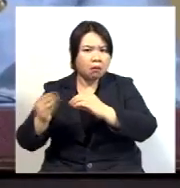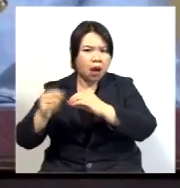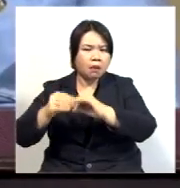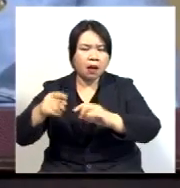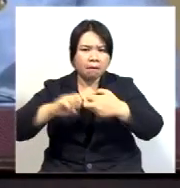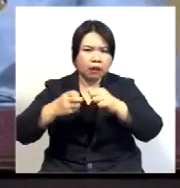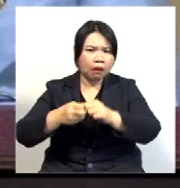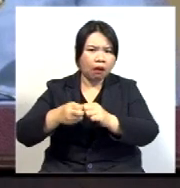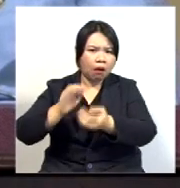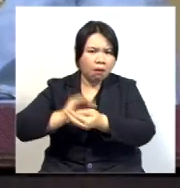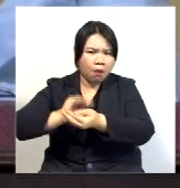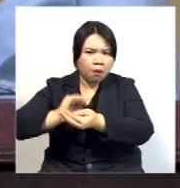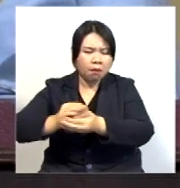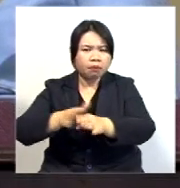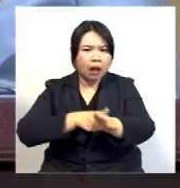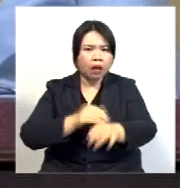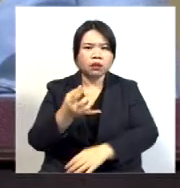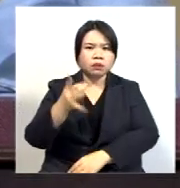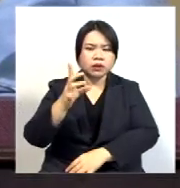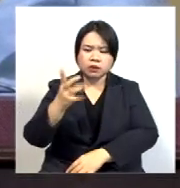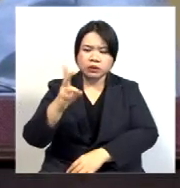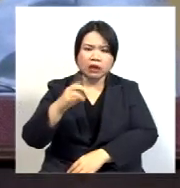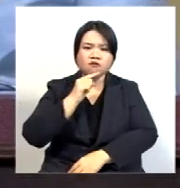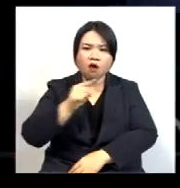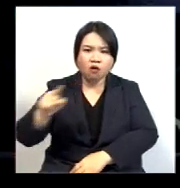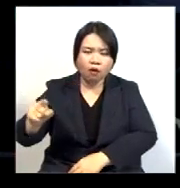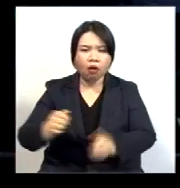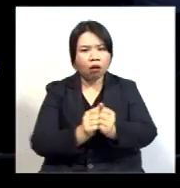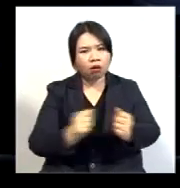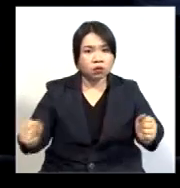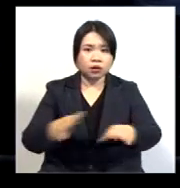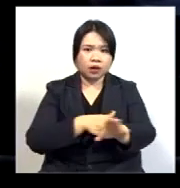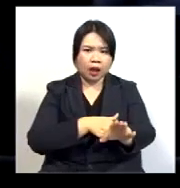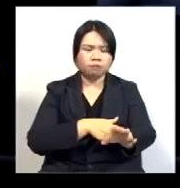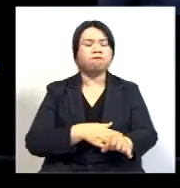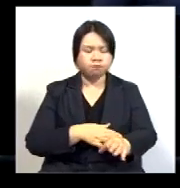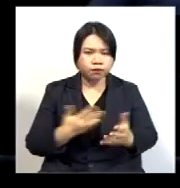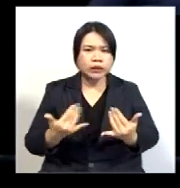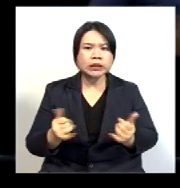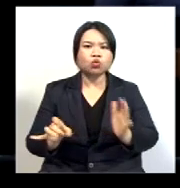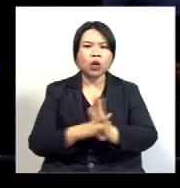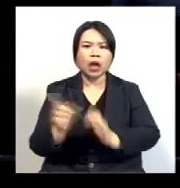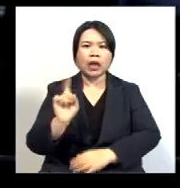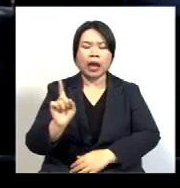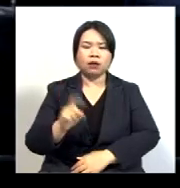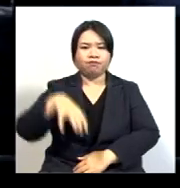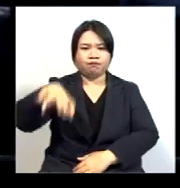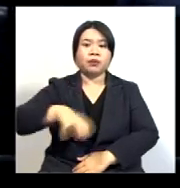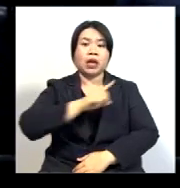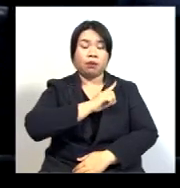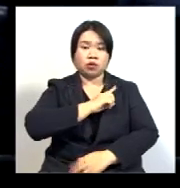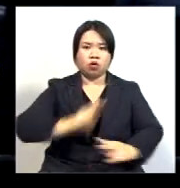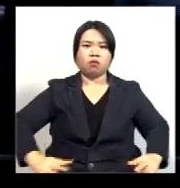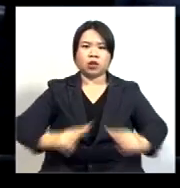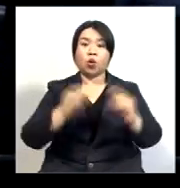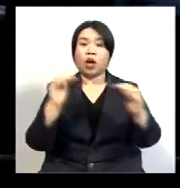จนกลายเป็น17คดียาวนานยืดเยื้อมาขนาดนี้ค่ะจนกระทั่งในที่สุดหน่วยงานที่รับผิดชอบก็คือกระท